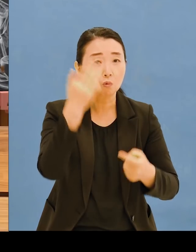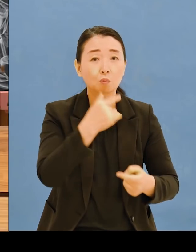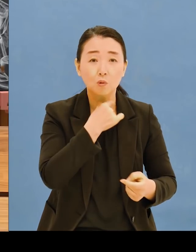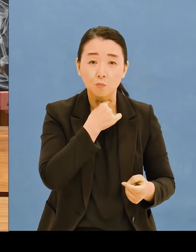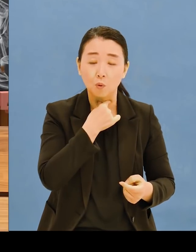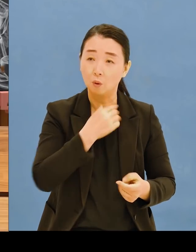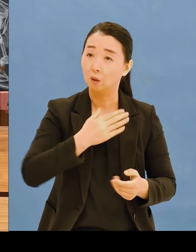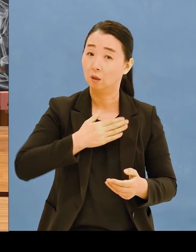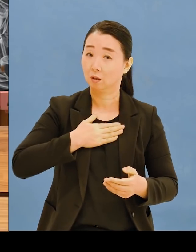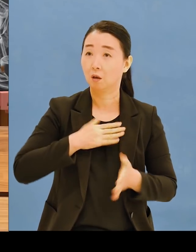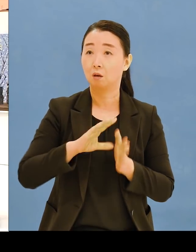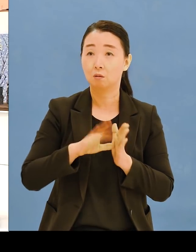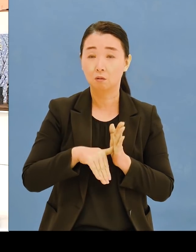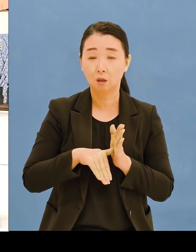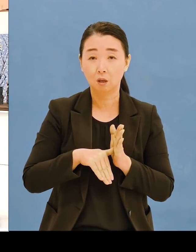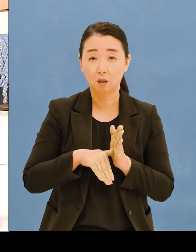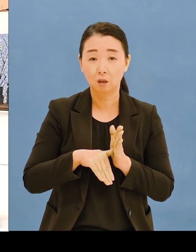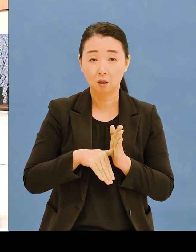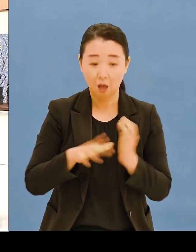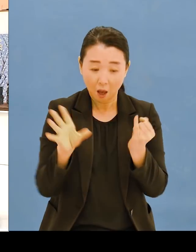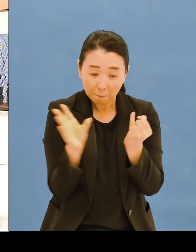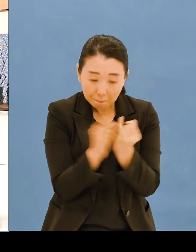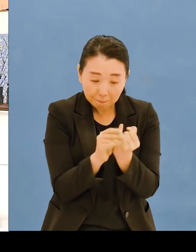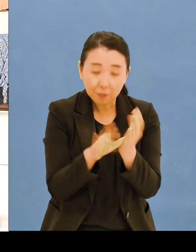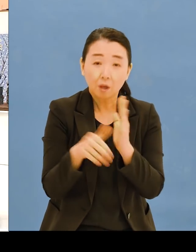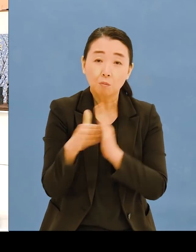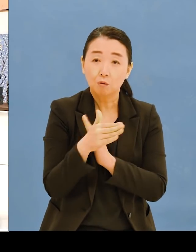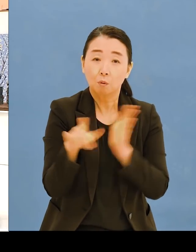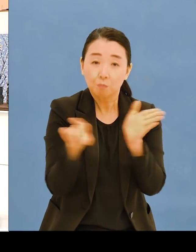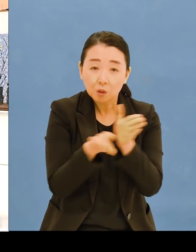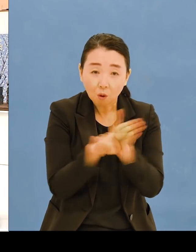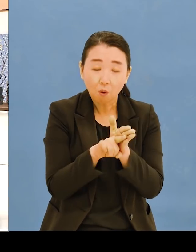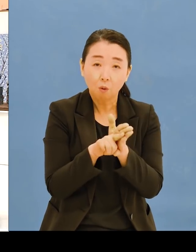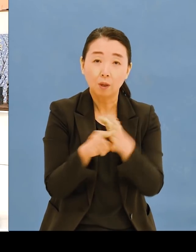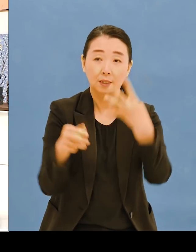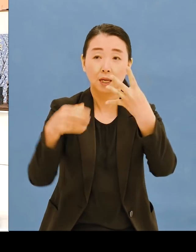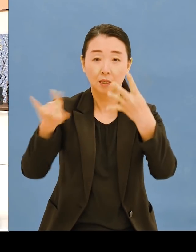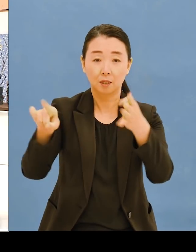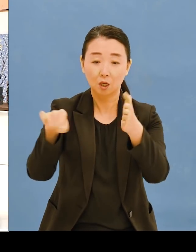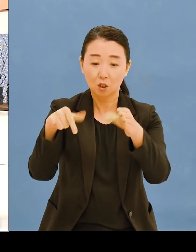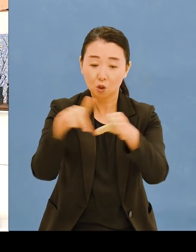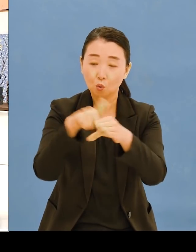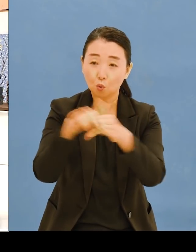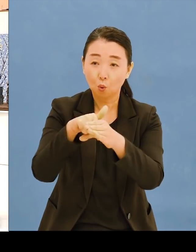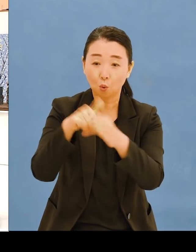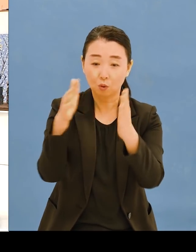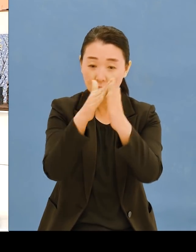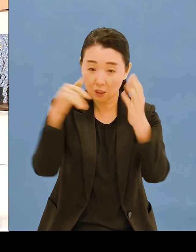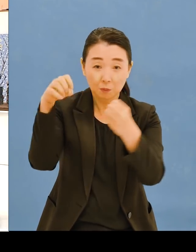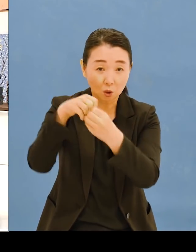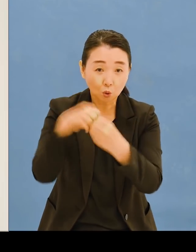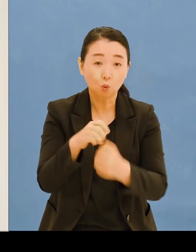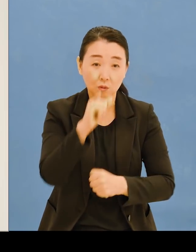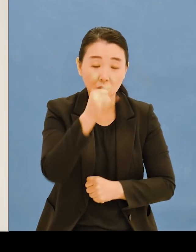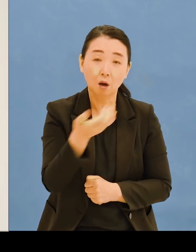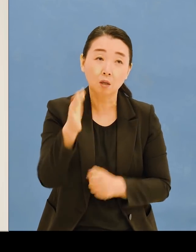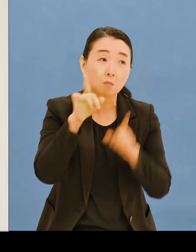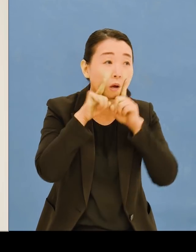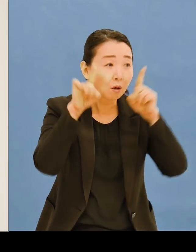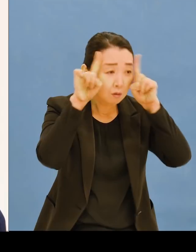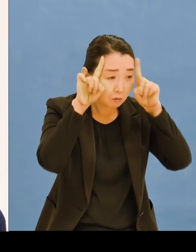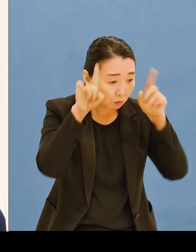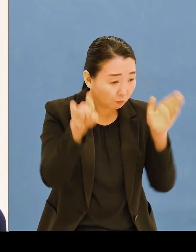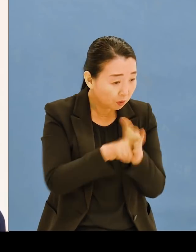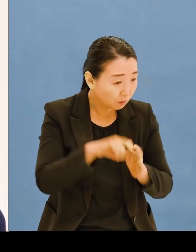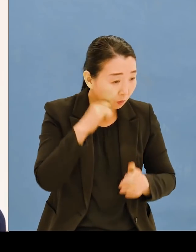싶거든요. 네. 근데 저는 그때 당시에 모태신앙이고 4대째 기독교 집안이고 신학생이고 근데 지옥이